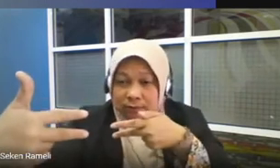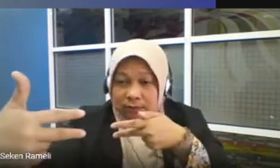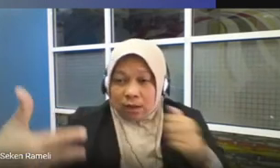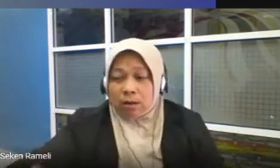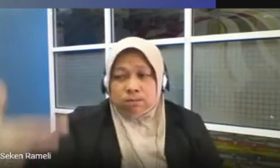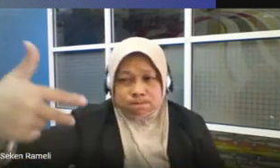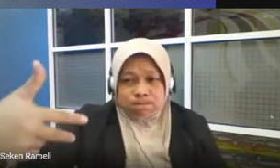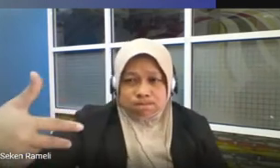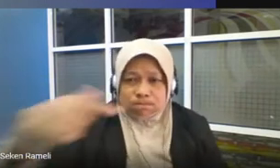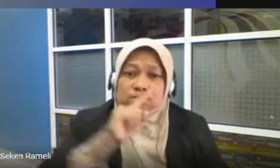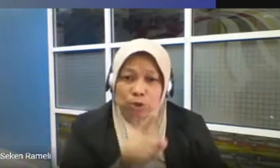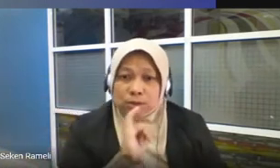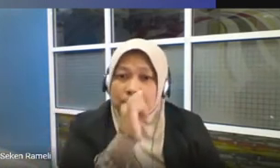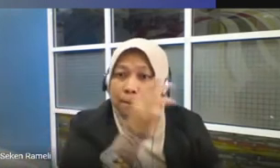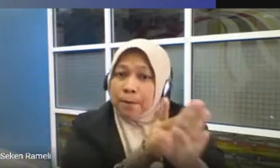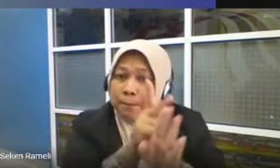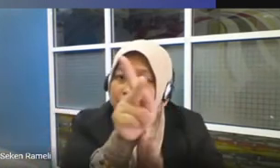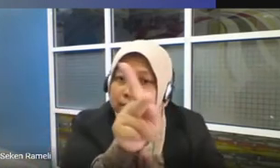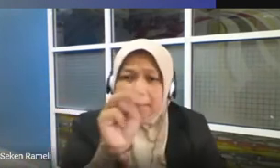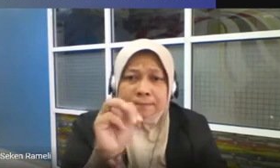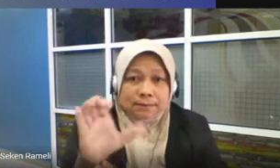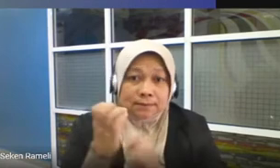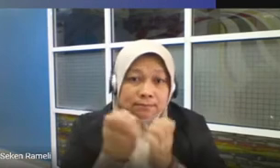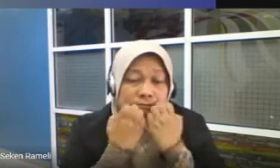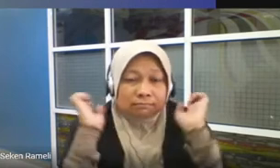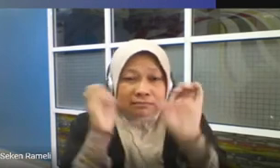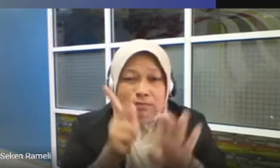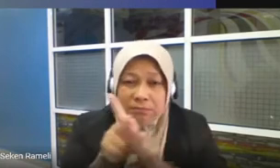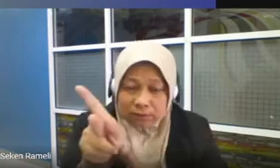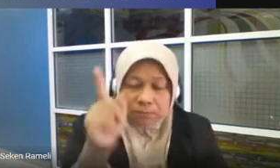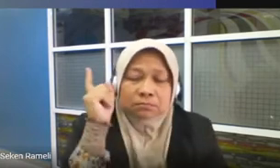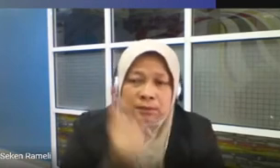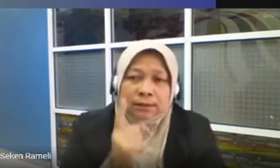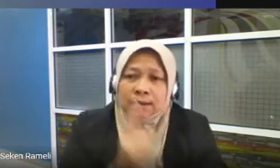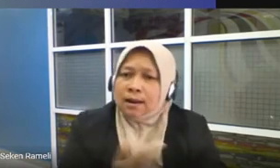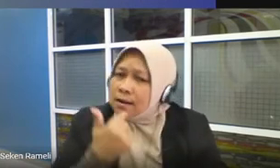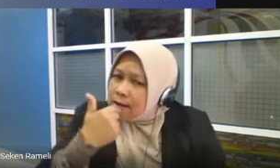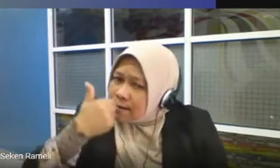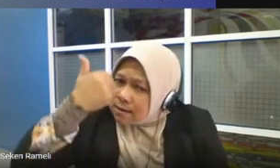saya nak menjadi seorang profesional, MC yang profesional pun memerlukan